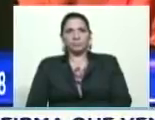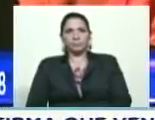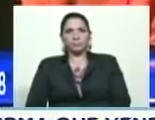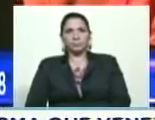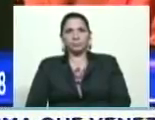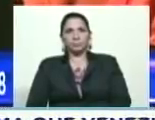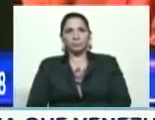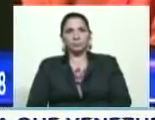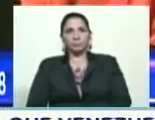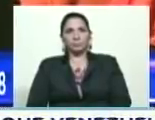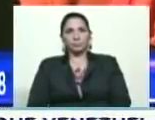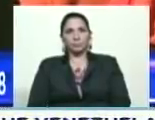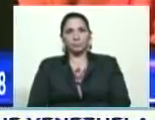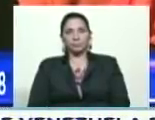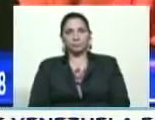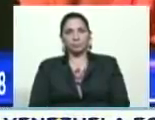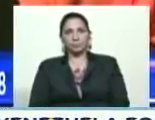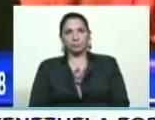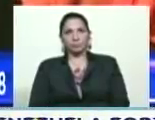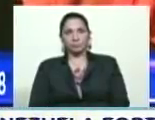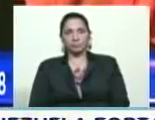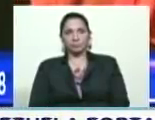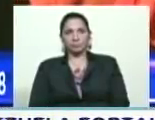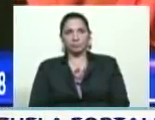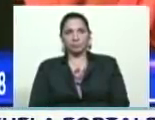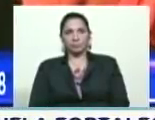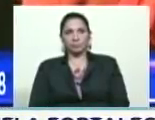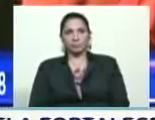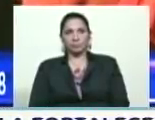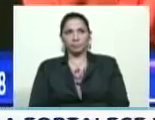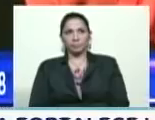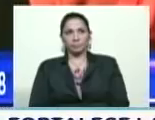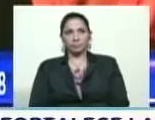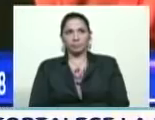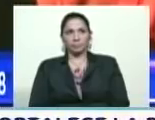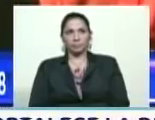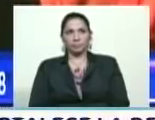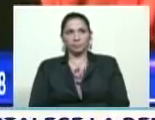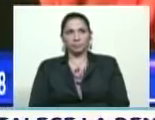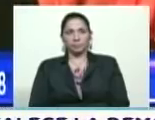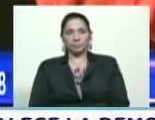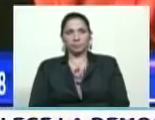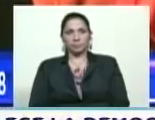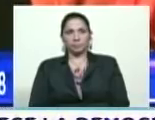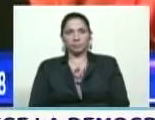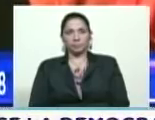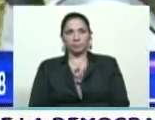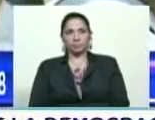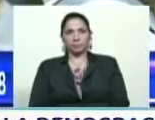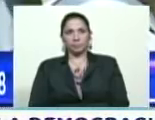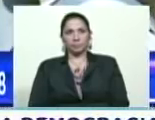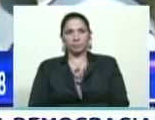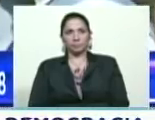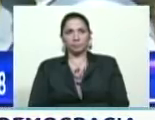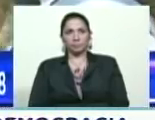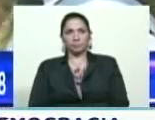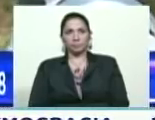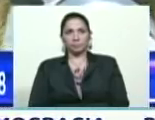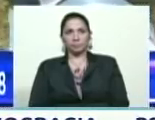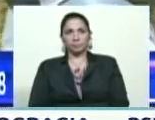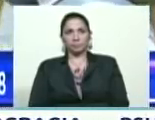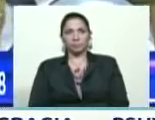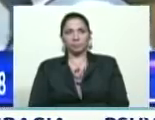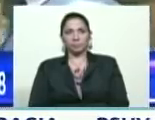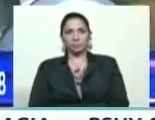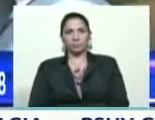Чавесом, пытаясь установить дипломатические отношения на равноправной, дружественной основе, всегда поддерживая мир